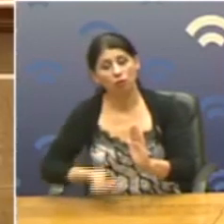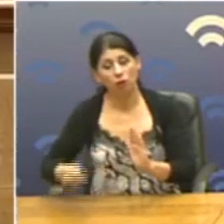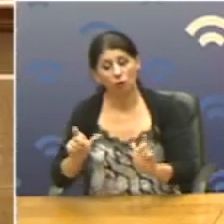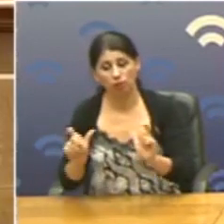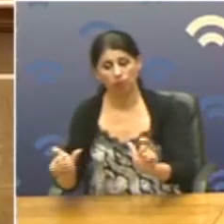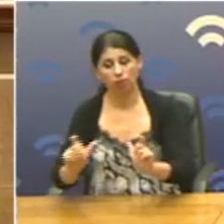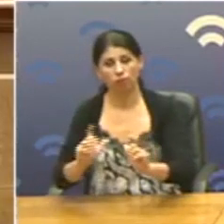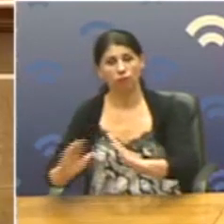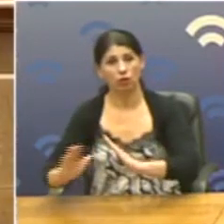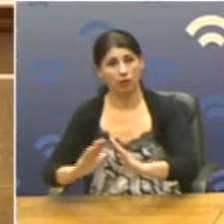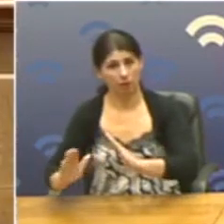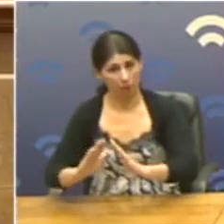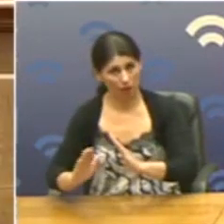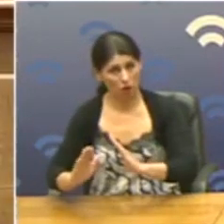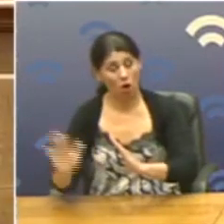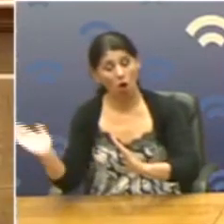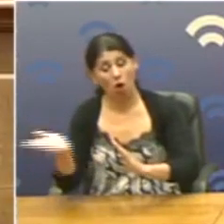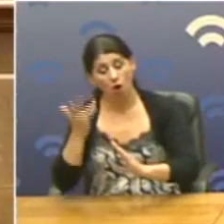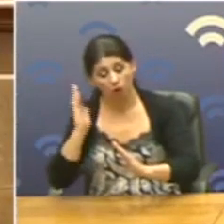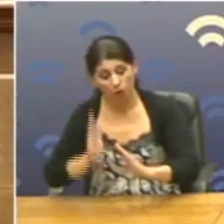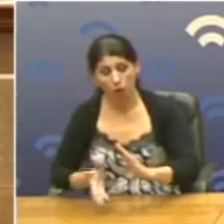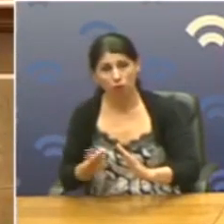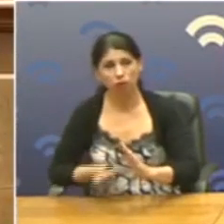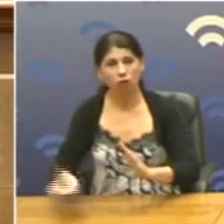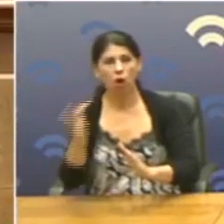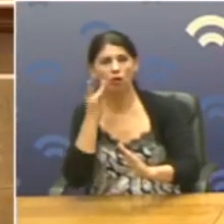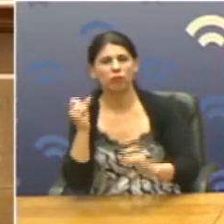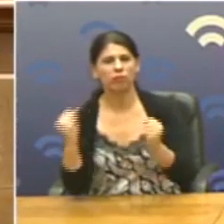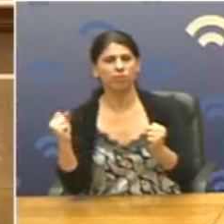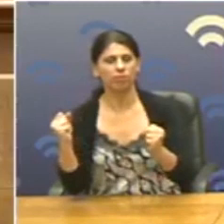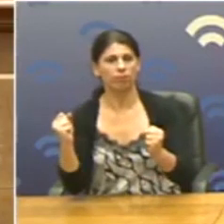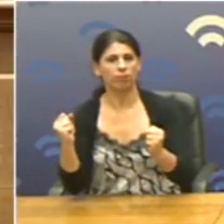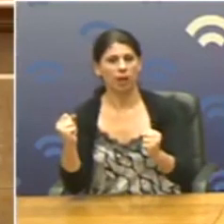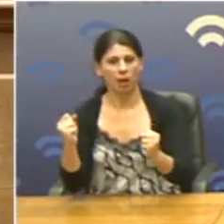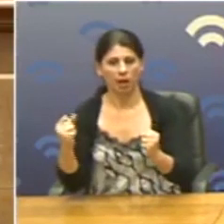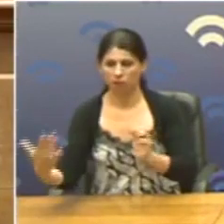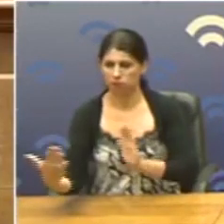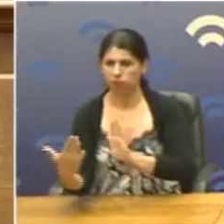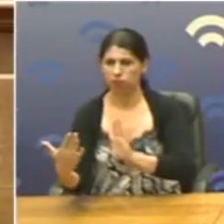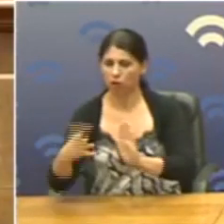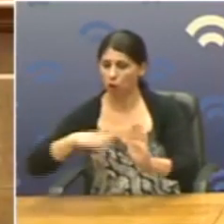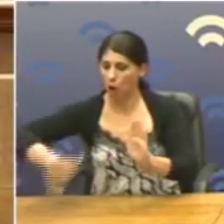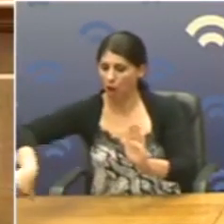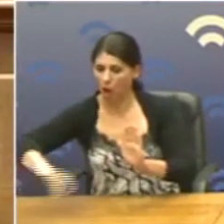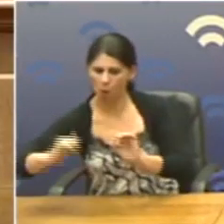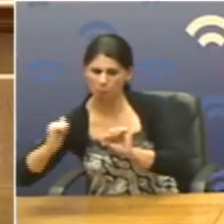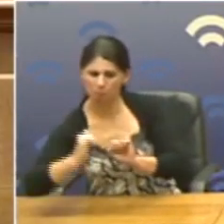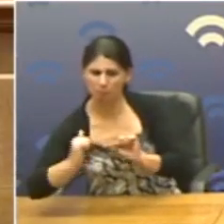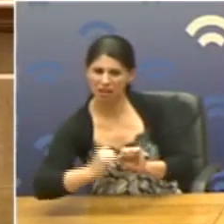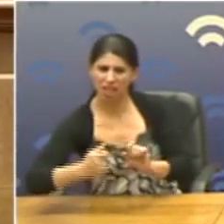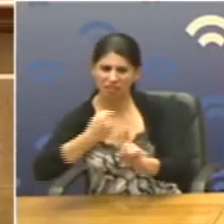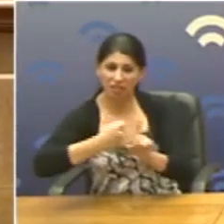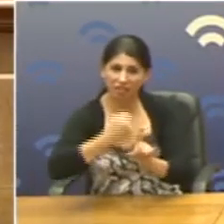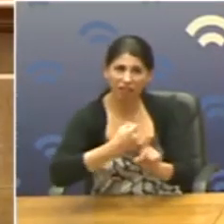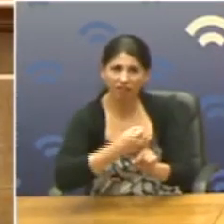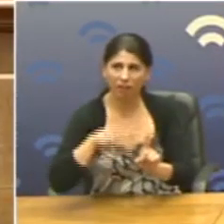θωρακισμένο, όσο γίνεται πιο ανθεκτικό απέναντι στη λαϊκή πίεση, απέναντι στη λαϊκή διεκδίκηση,